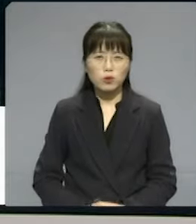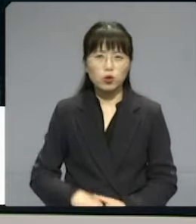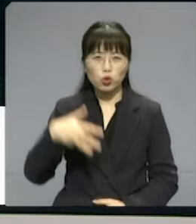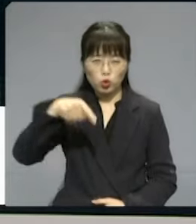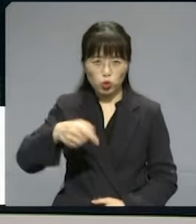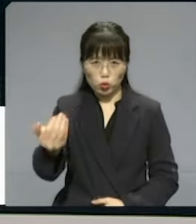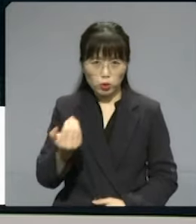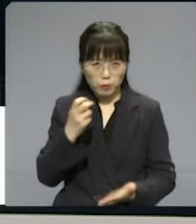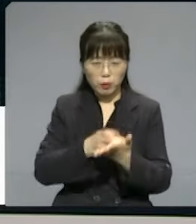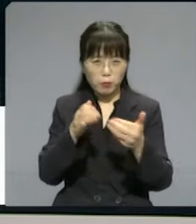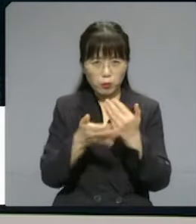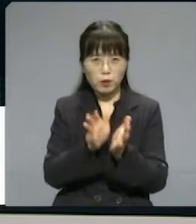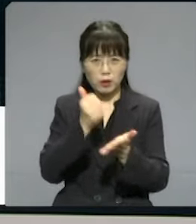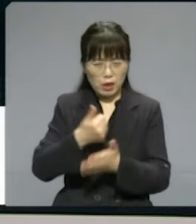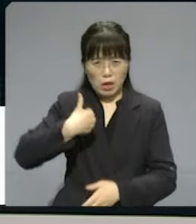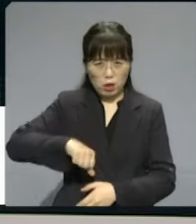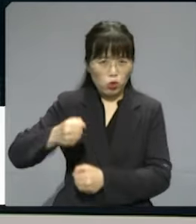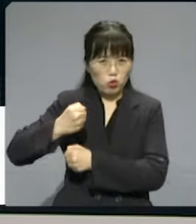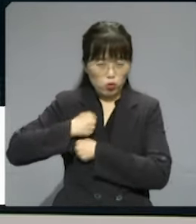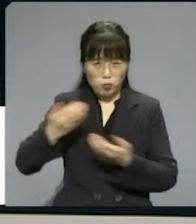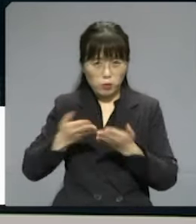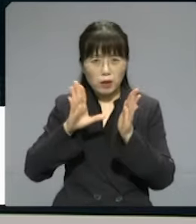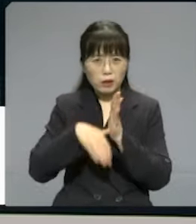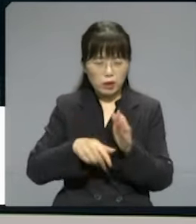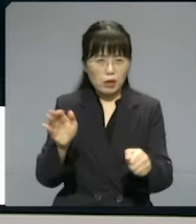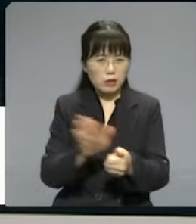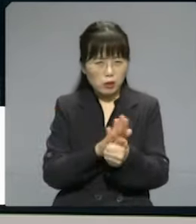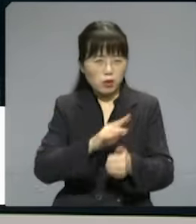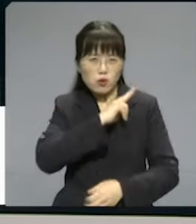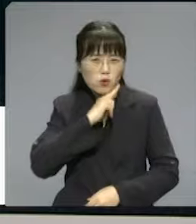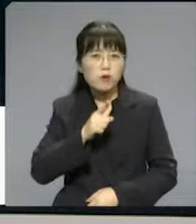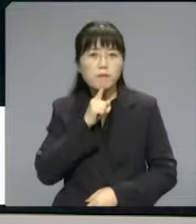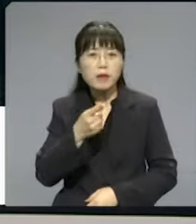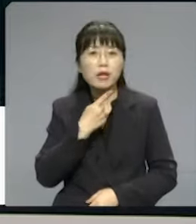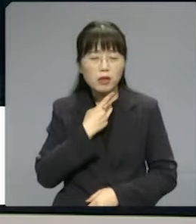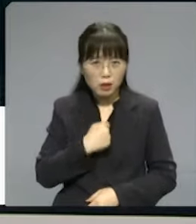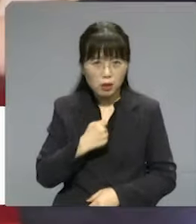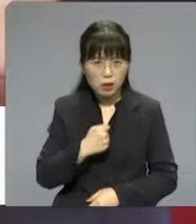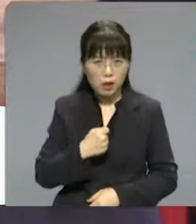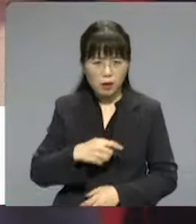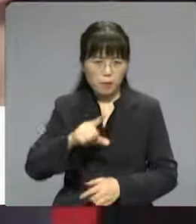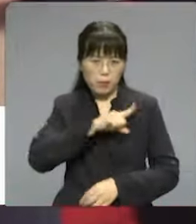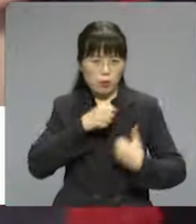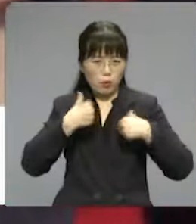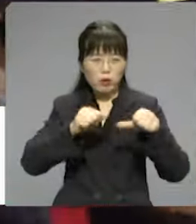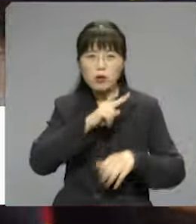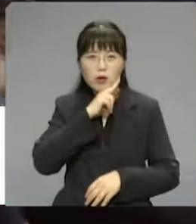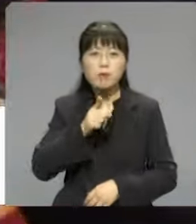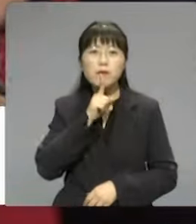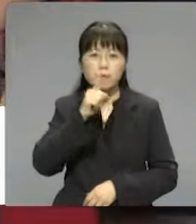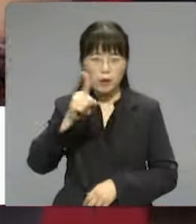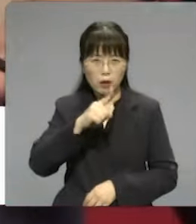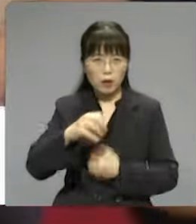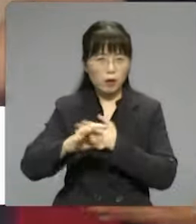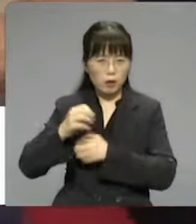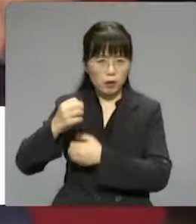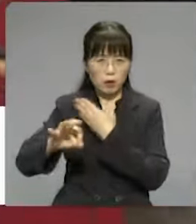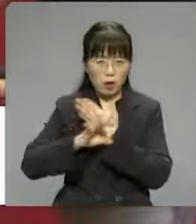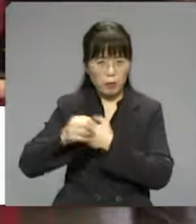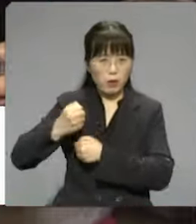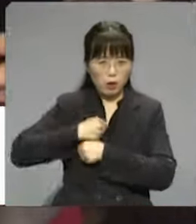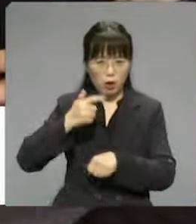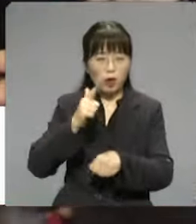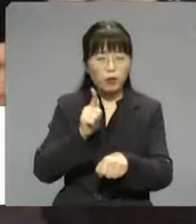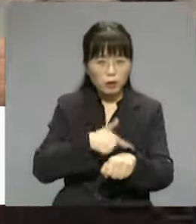추미애 전 법무부 장관 아들의 군 복무 시절 특혜 의혹을 언급했다가 명예훼손 혐의로 고발된 예비역 대령이